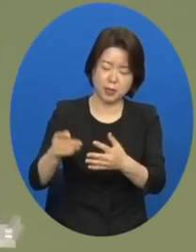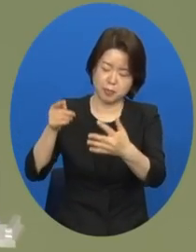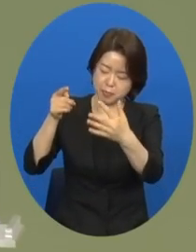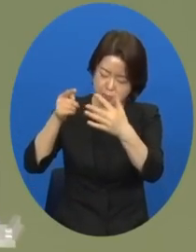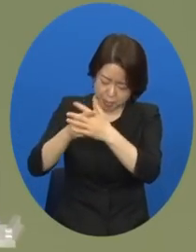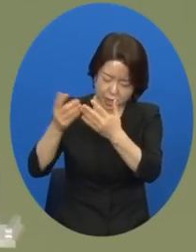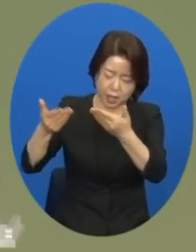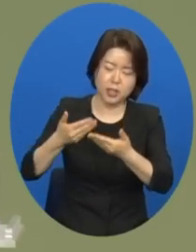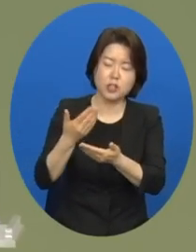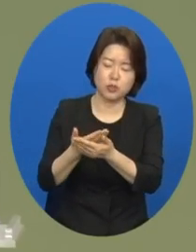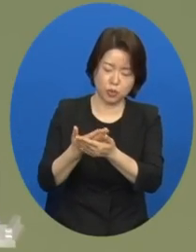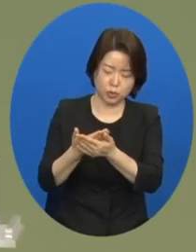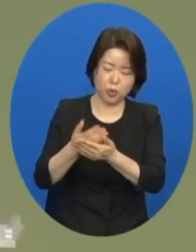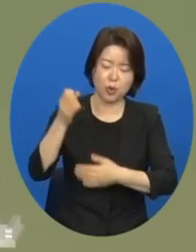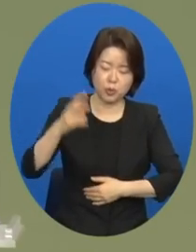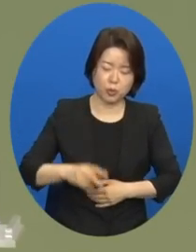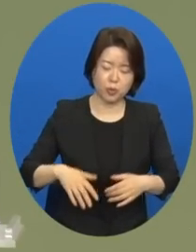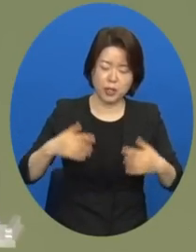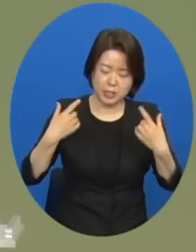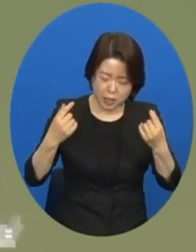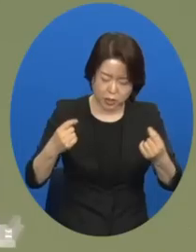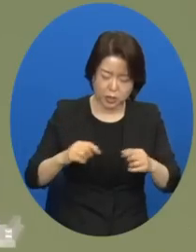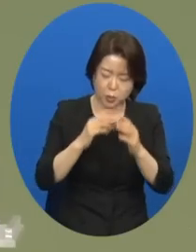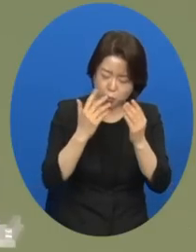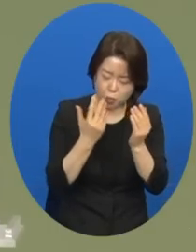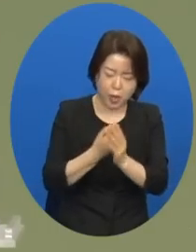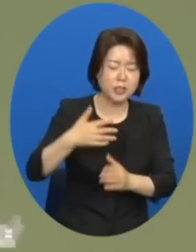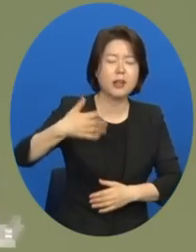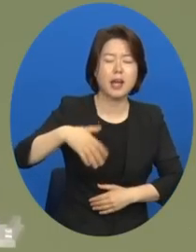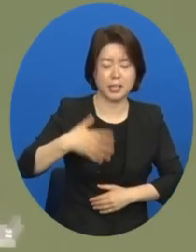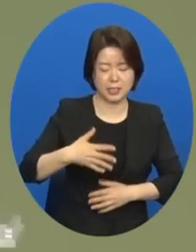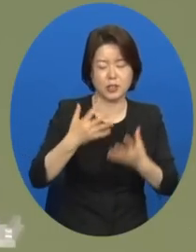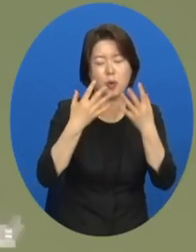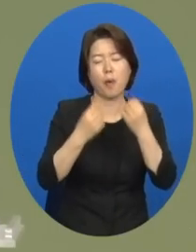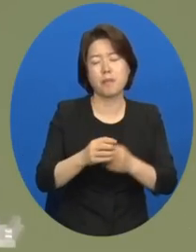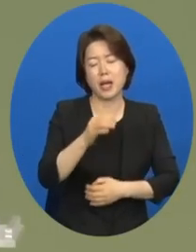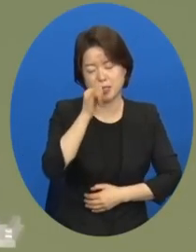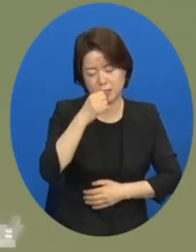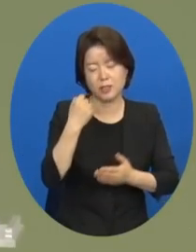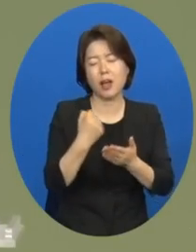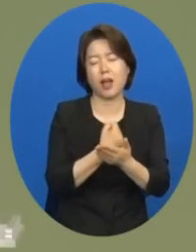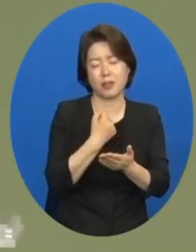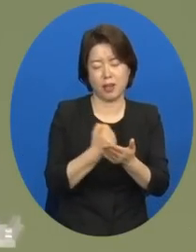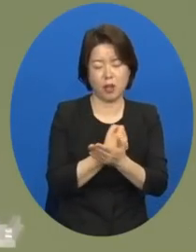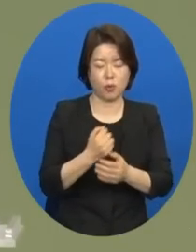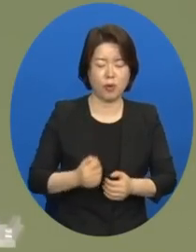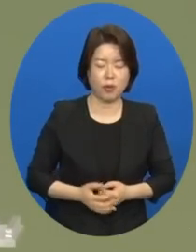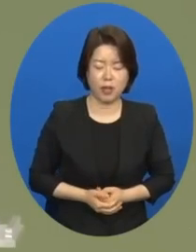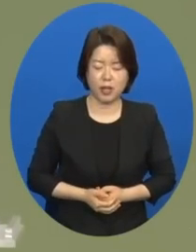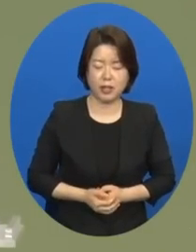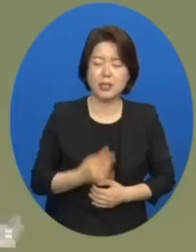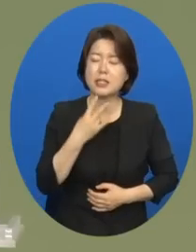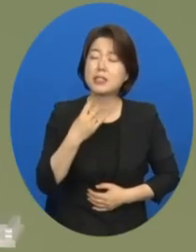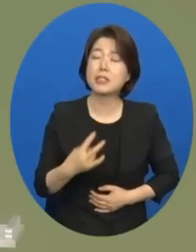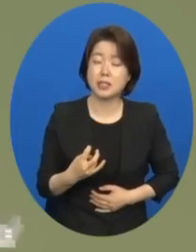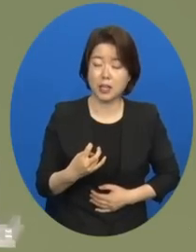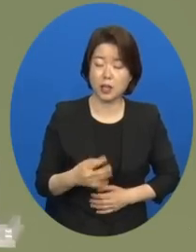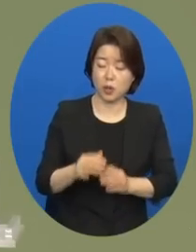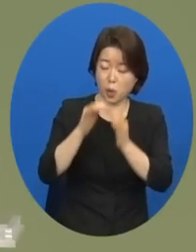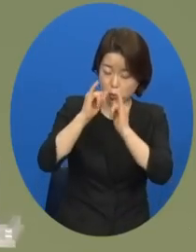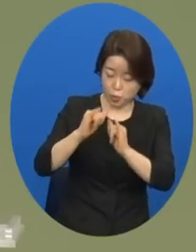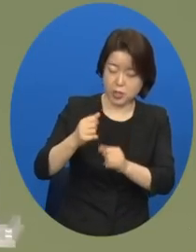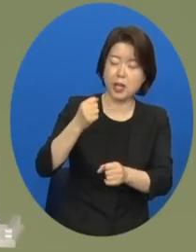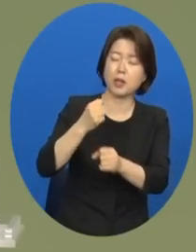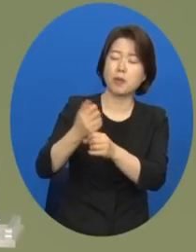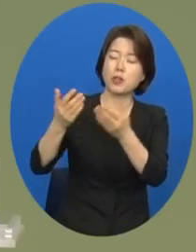아직도 물론 너무나도 완전하지 않는 것들이 너무나 많이 있어서 안타깝습니다 사라를 위대하게